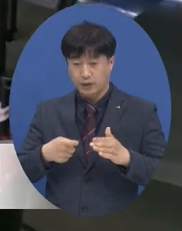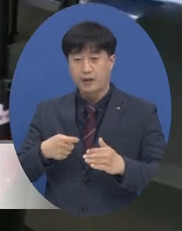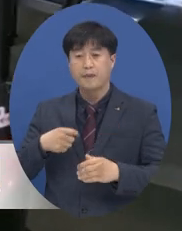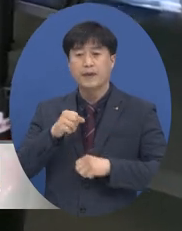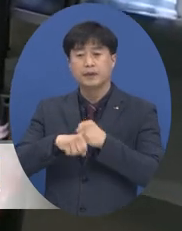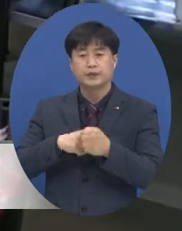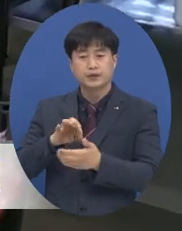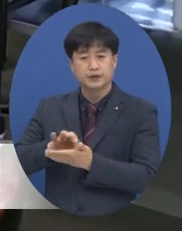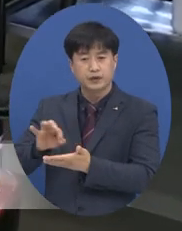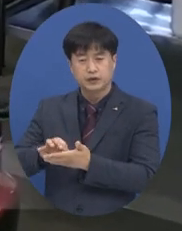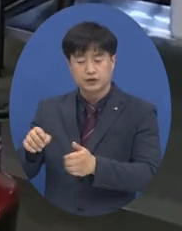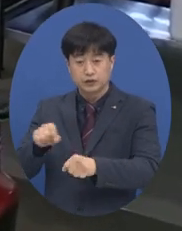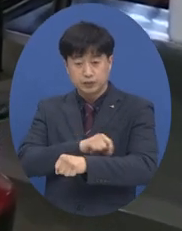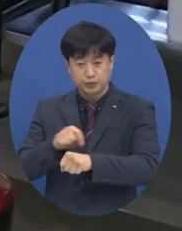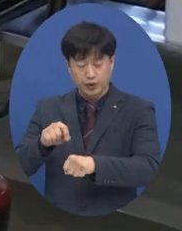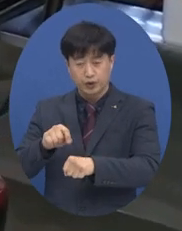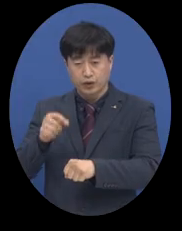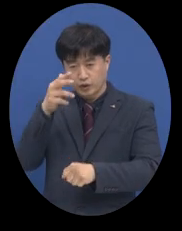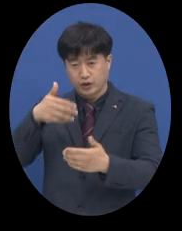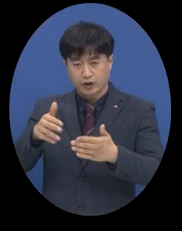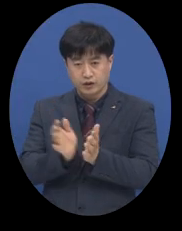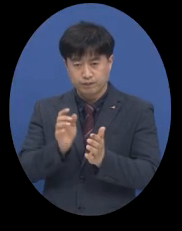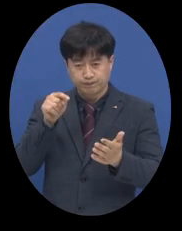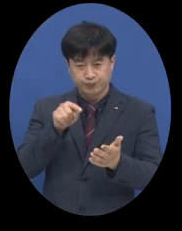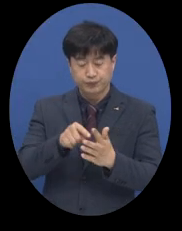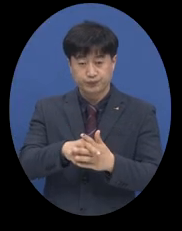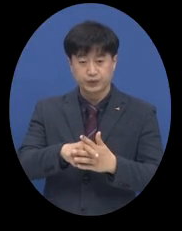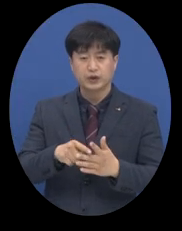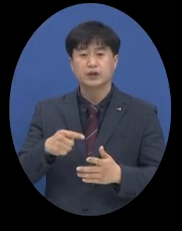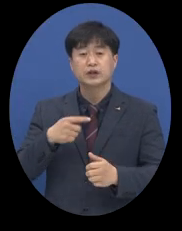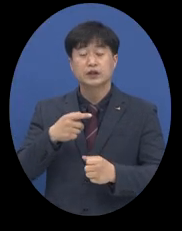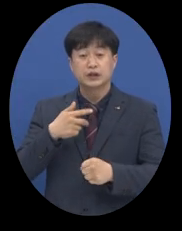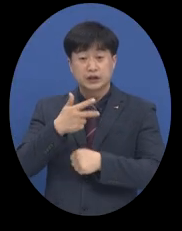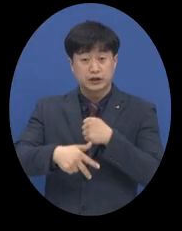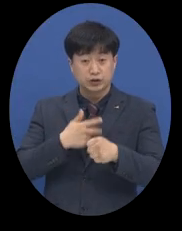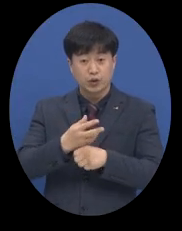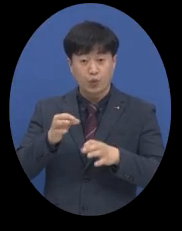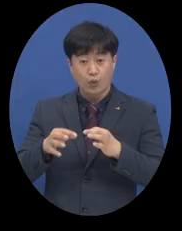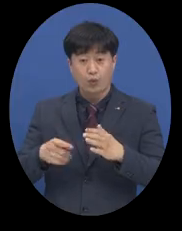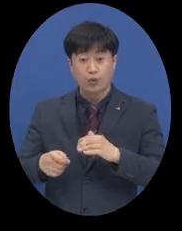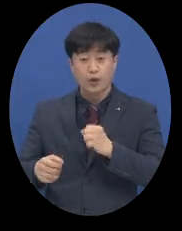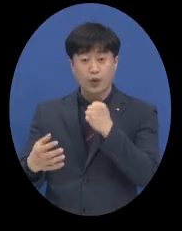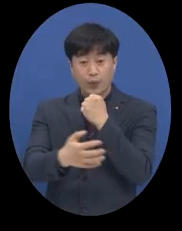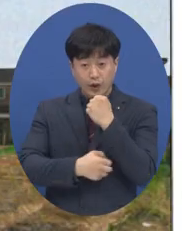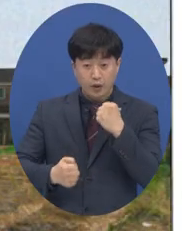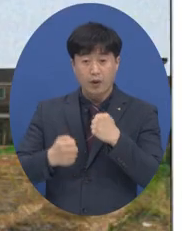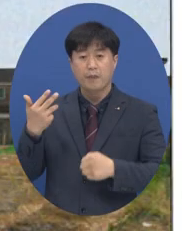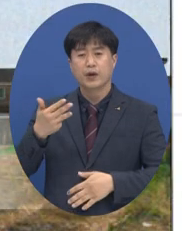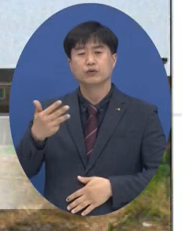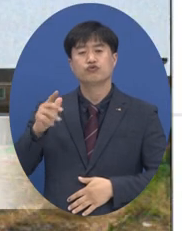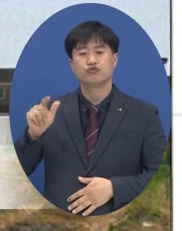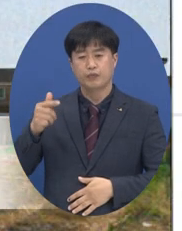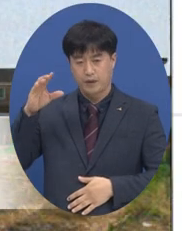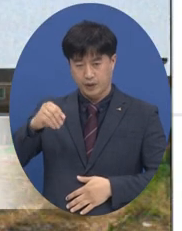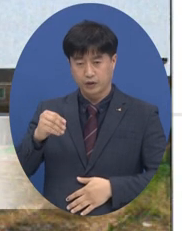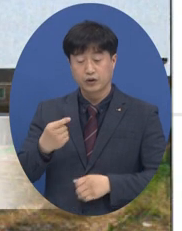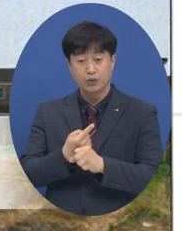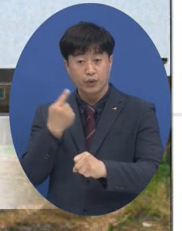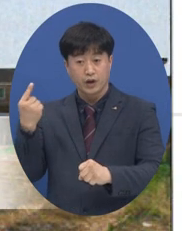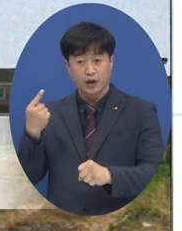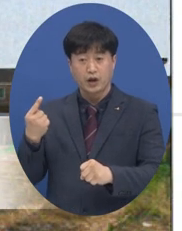특사경 에 덜미를 잡혔습니다 7년 동안 횡령한 돈은 무려 8천 6백여 만원 이뿐만이